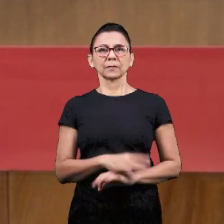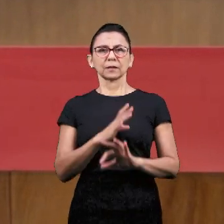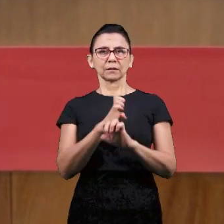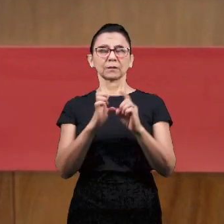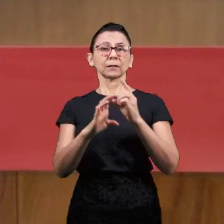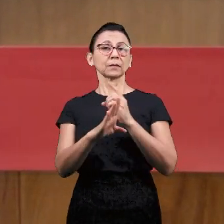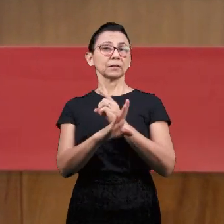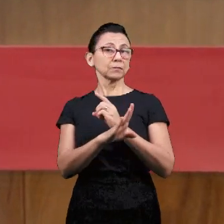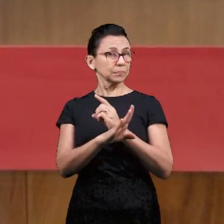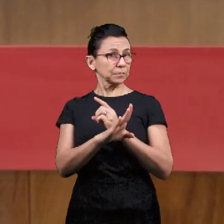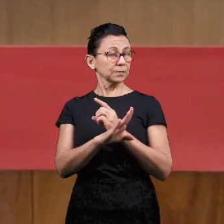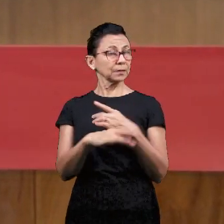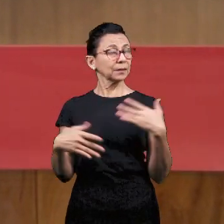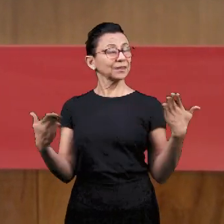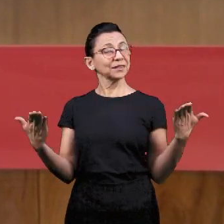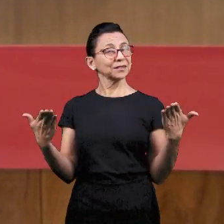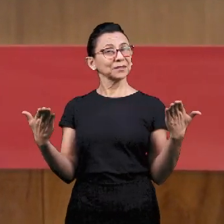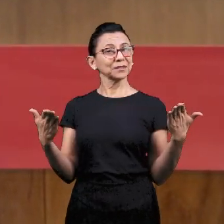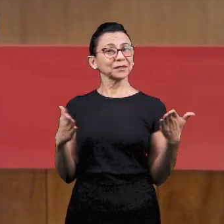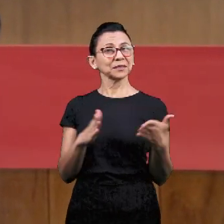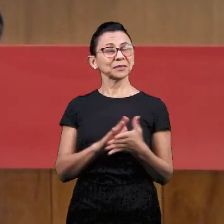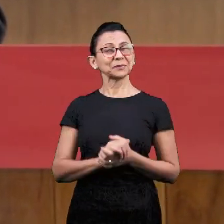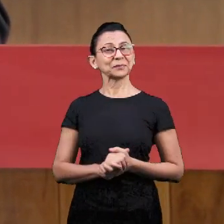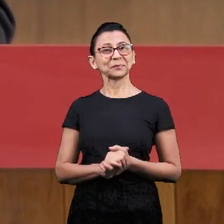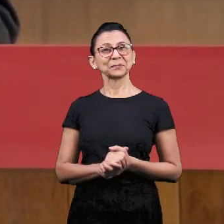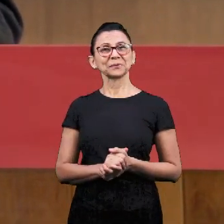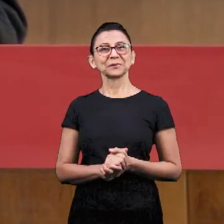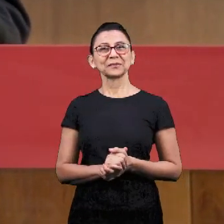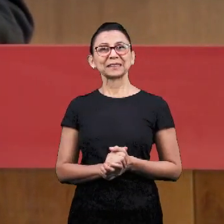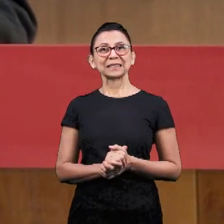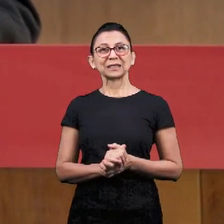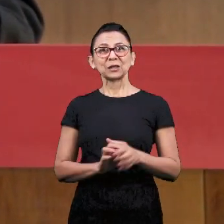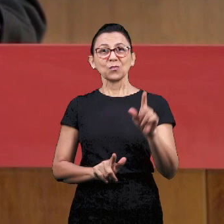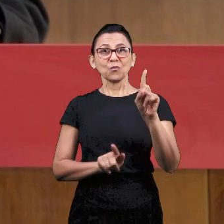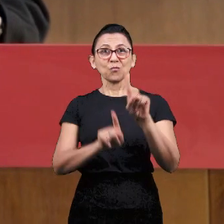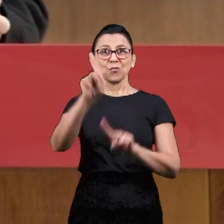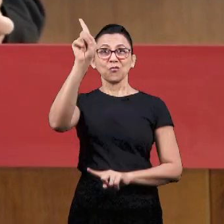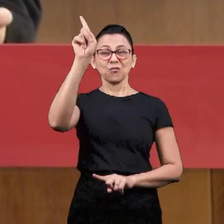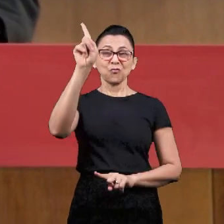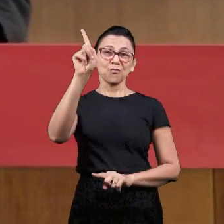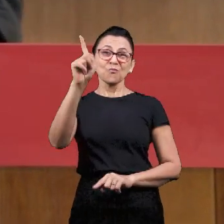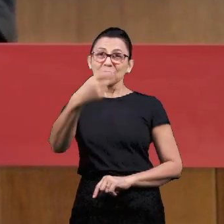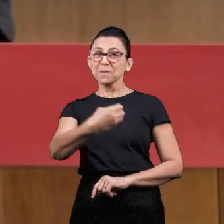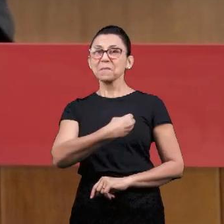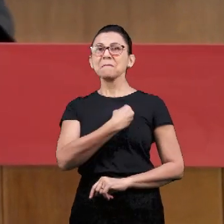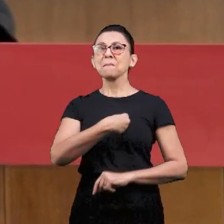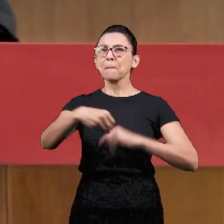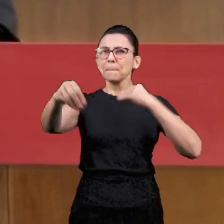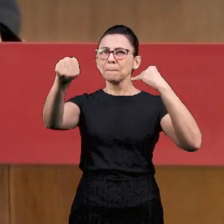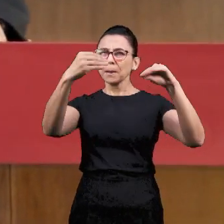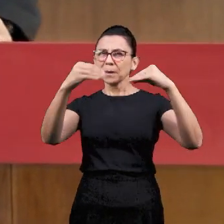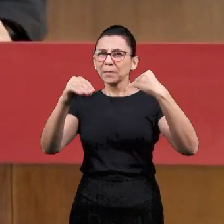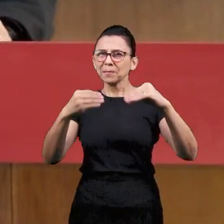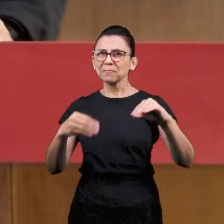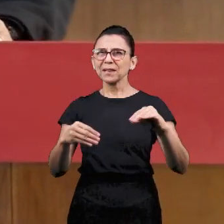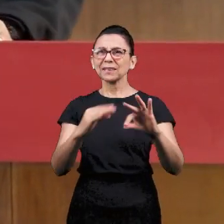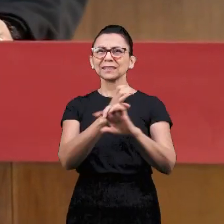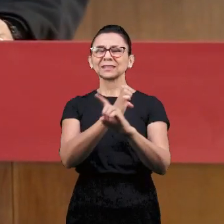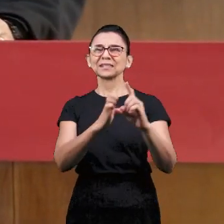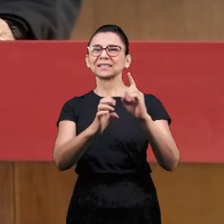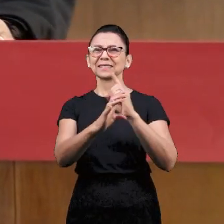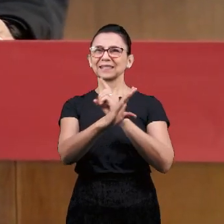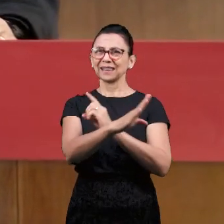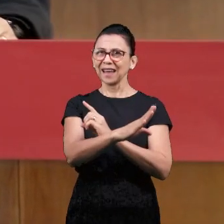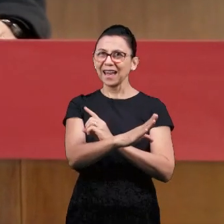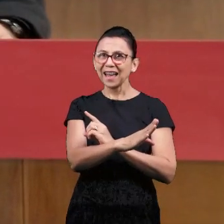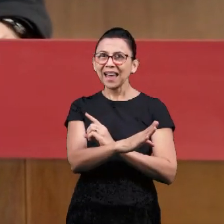Car nous avons eu cette fois-ci un record de participation de notre école publique, un nombre